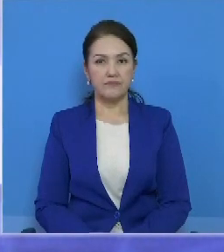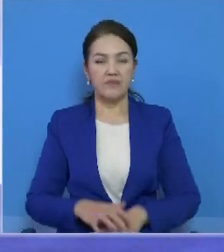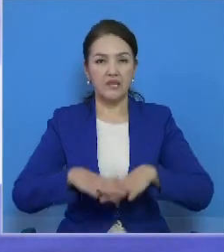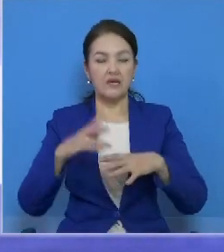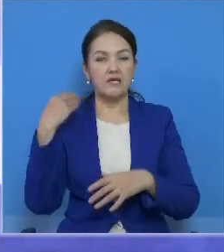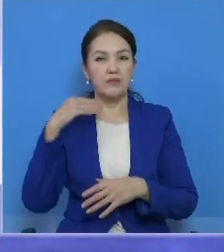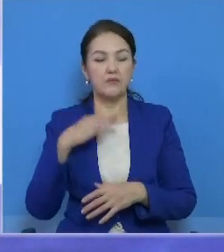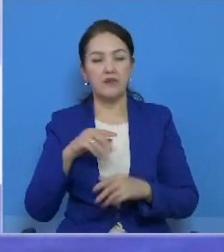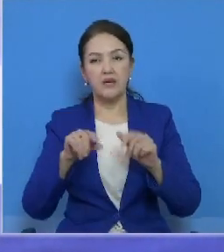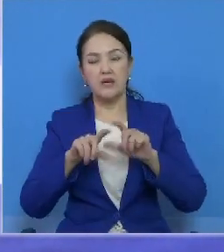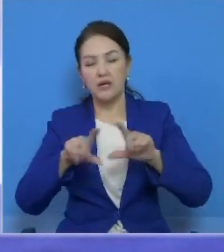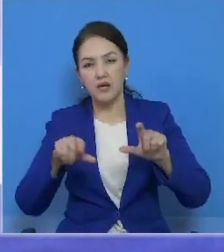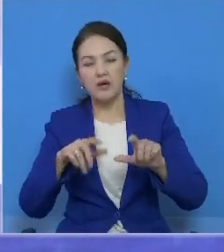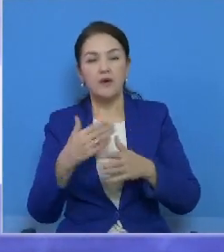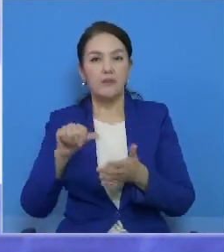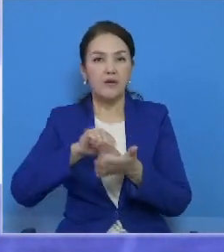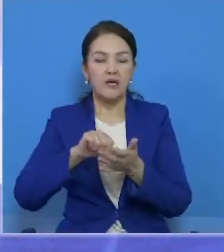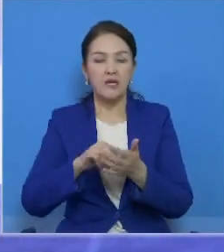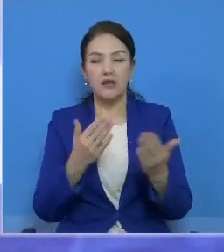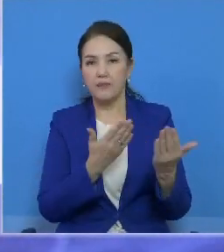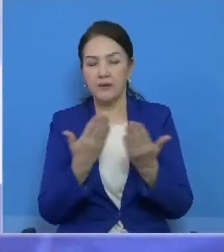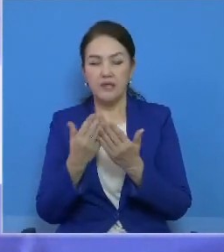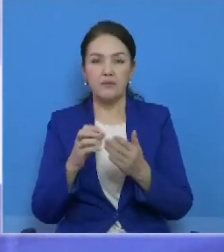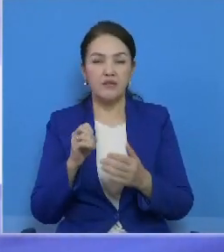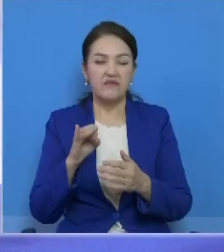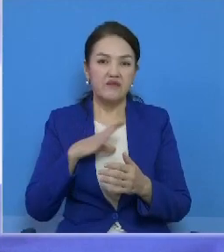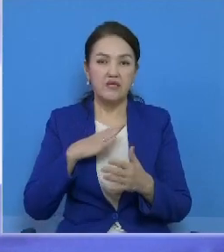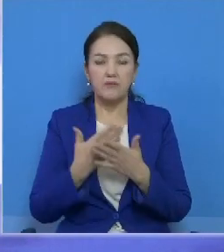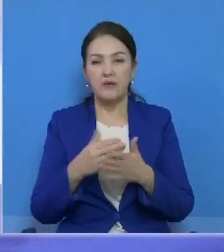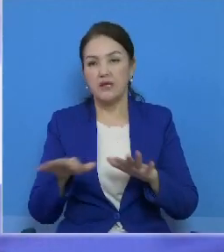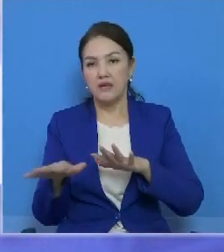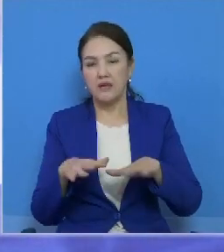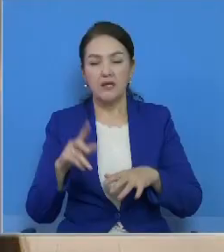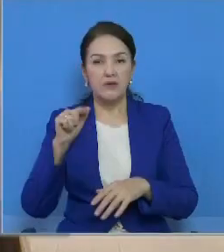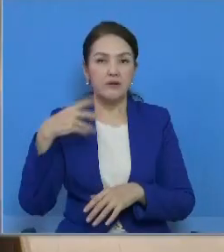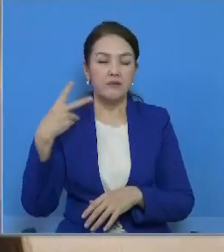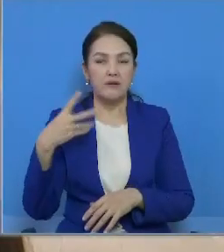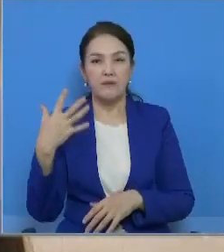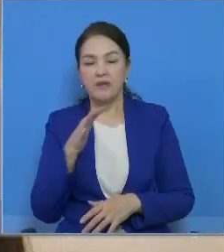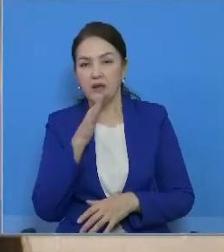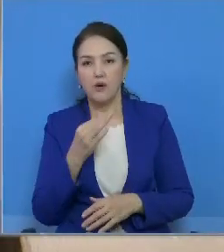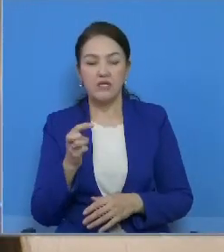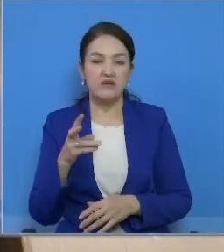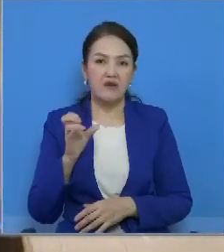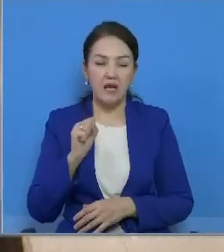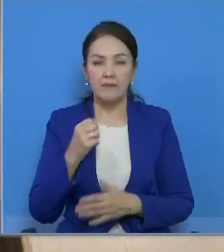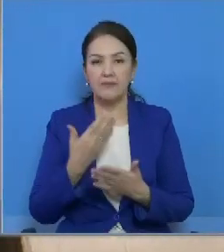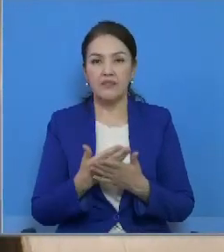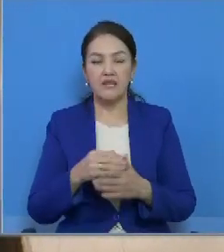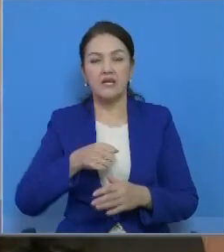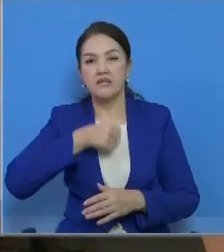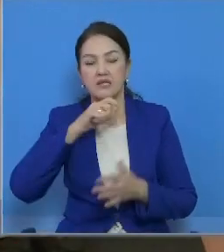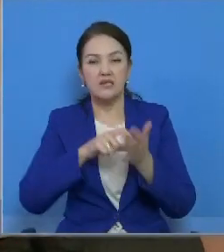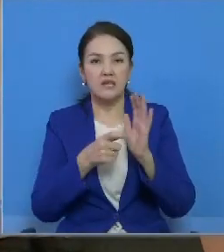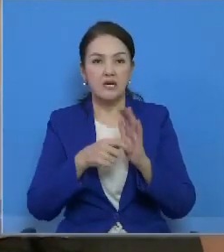Более 100 актюбинских школьников приняли участие в литературном бенефисе. Мероприятие посвятили 125-летию Мухтара Ауэзова.